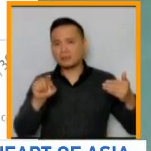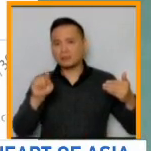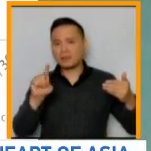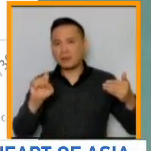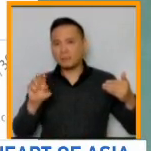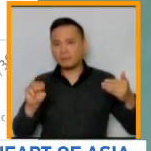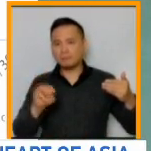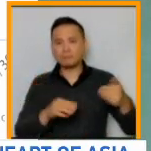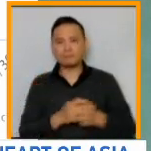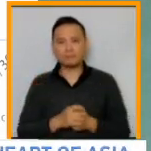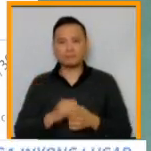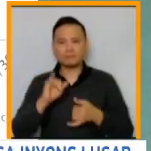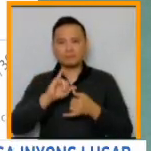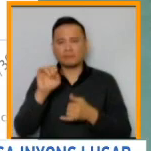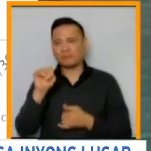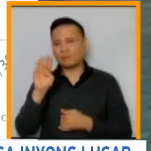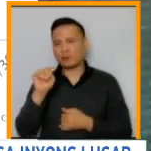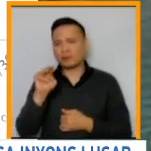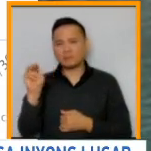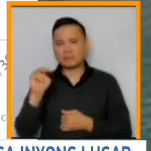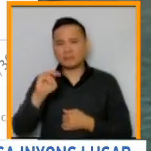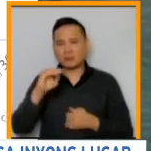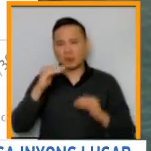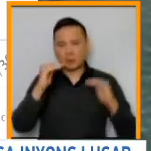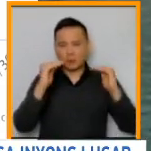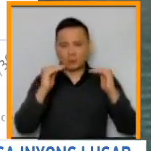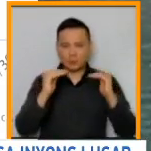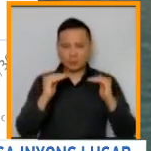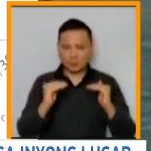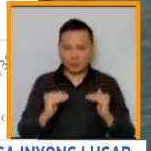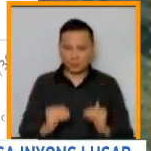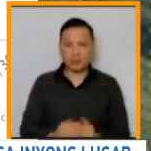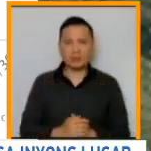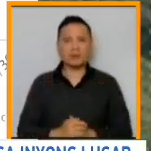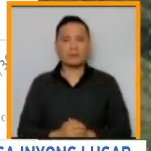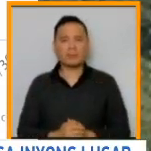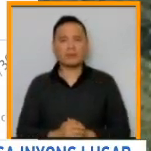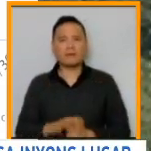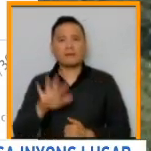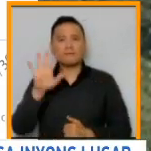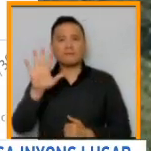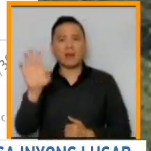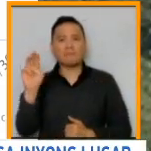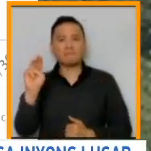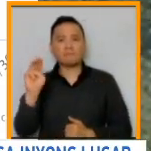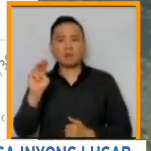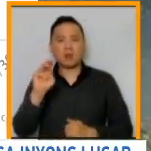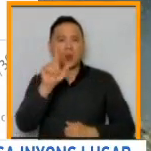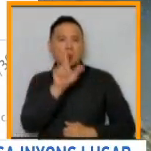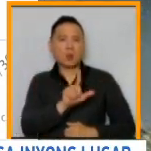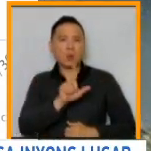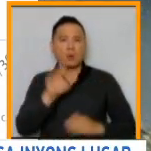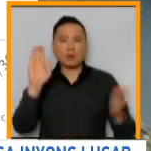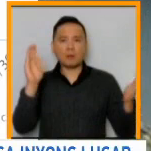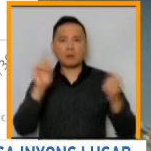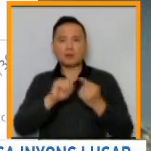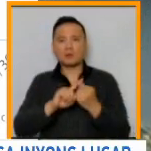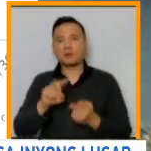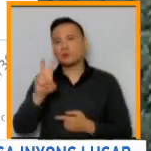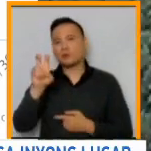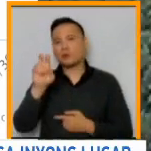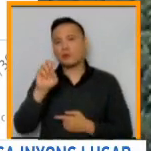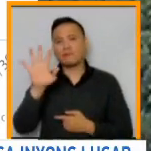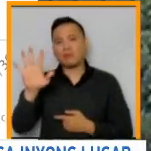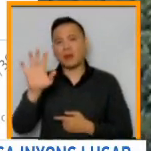sa Angat Dam. Halos 5 metro na itong mas mababa kumpara sa 205.31 meters na rule